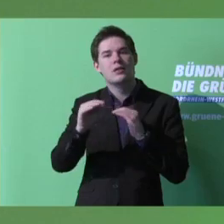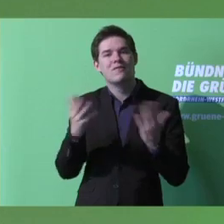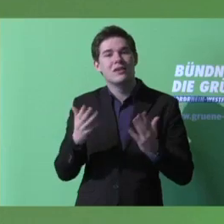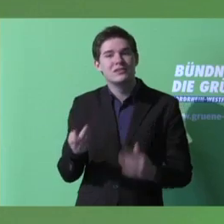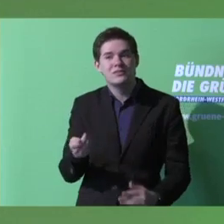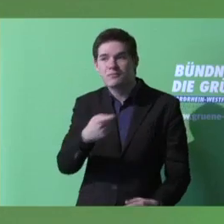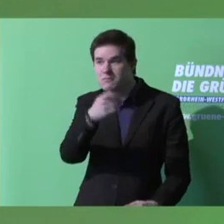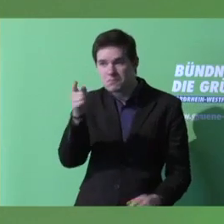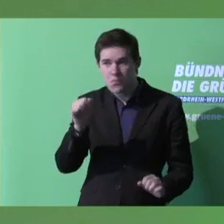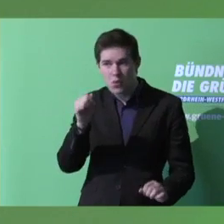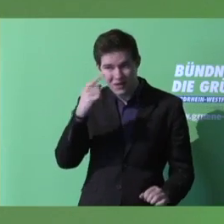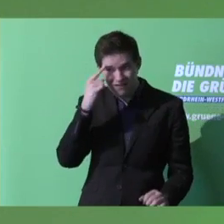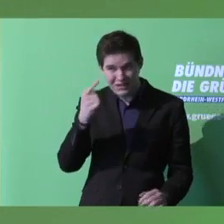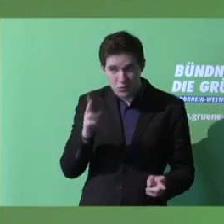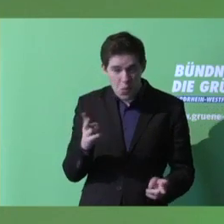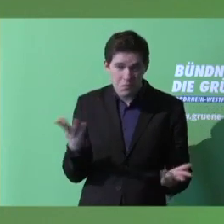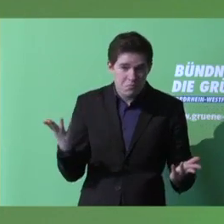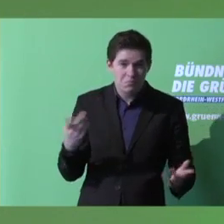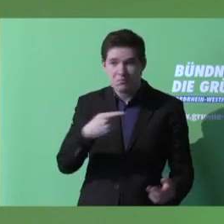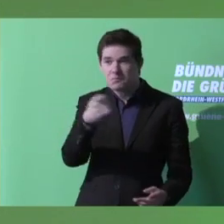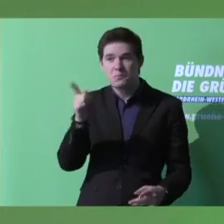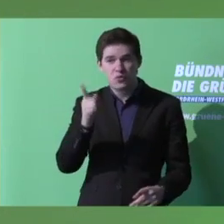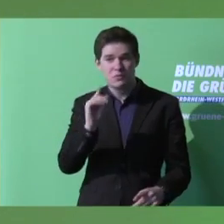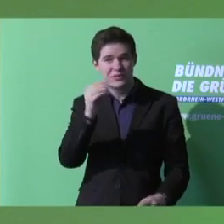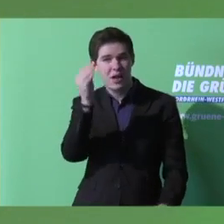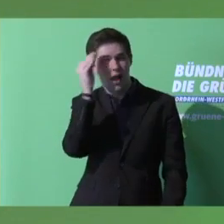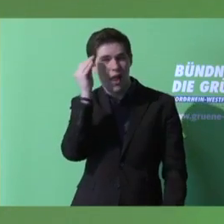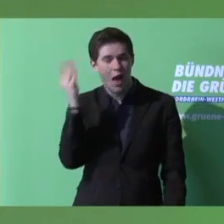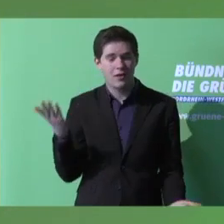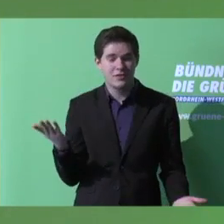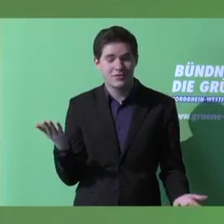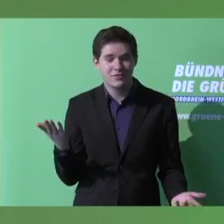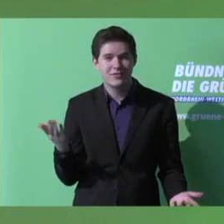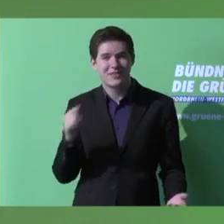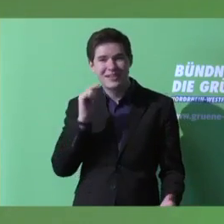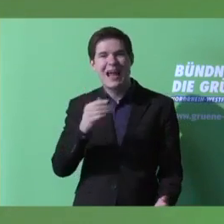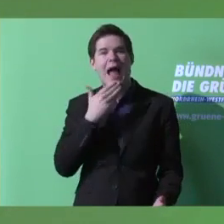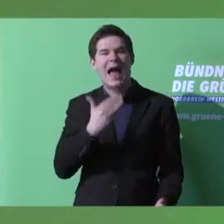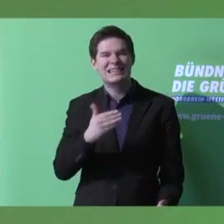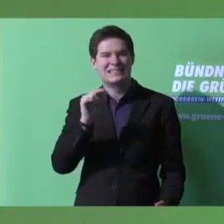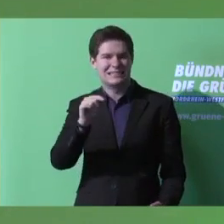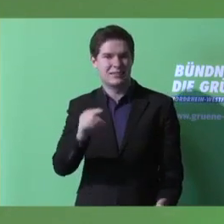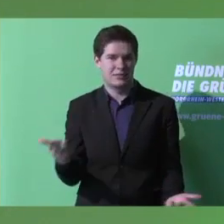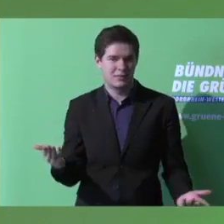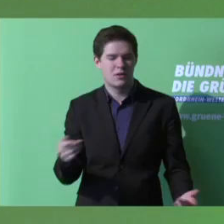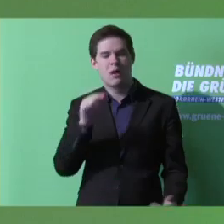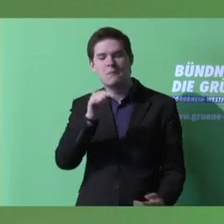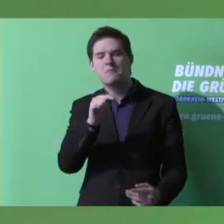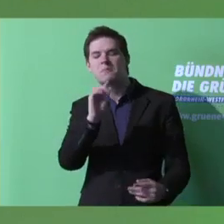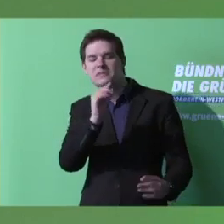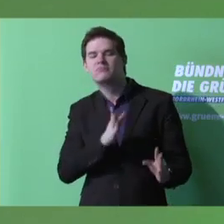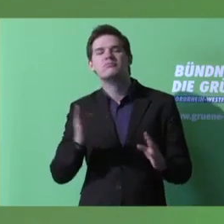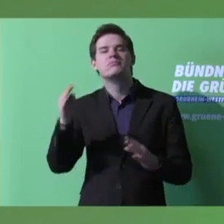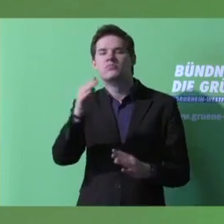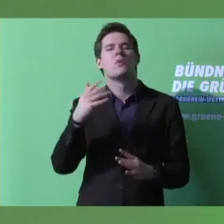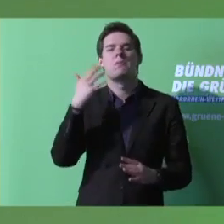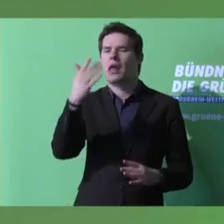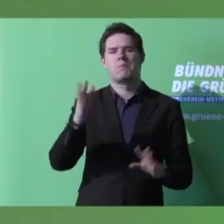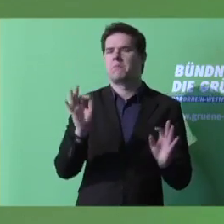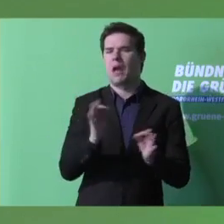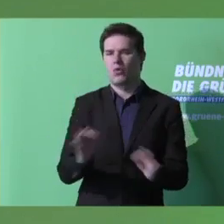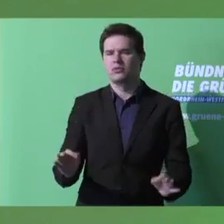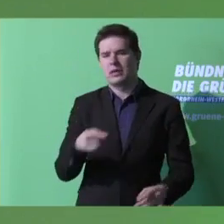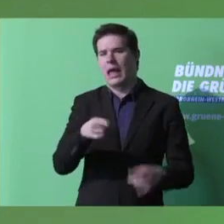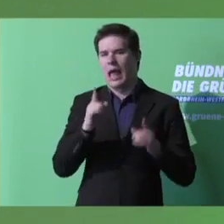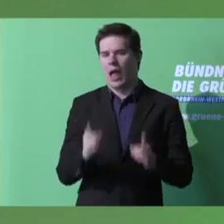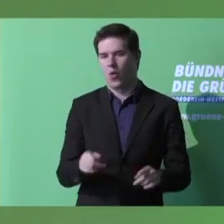Silvia, du musst da noch nacharbeiten im Geografieunterricht. Es ist Hessen, aber auch dieser Umweg ist bald nicht mehr nötig.